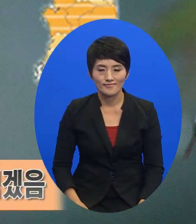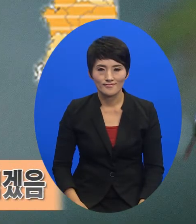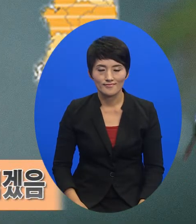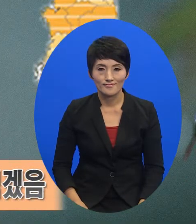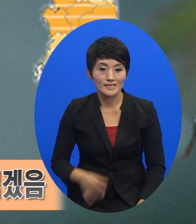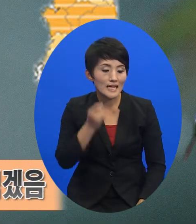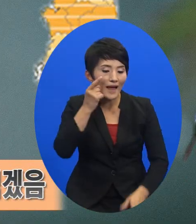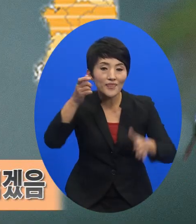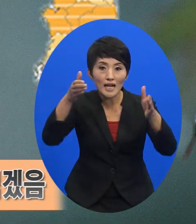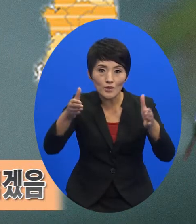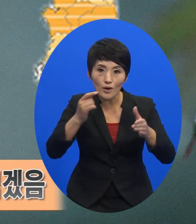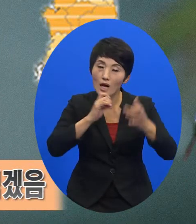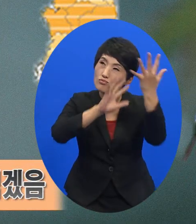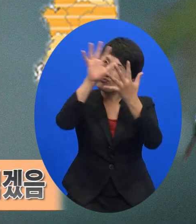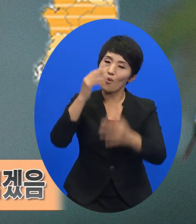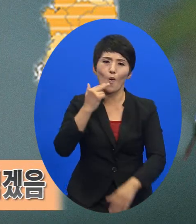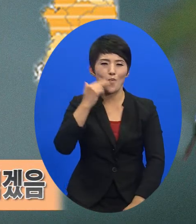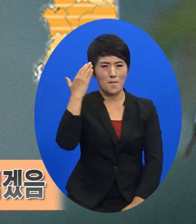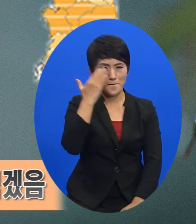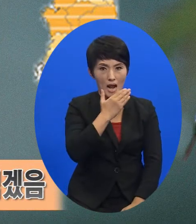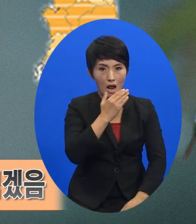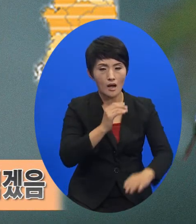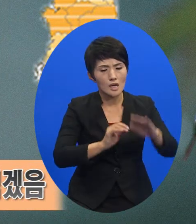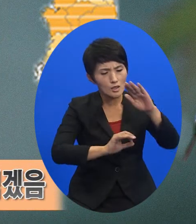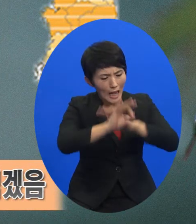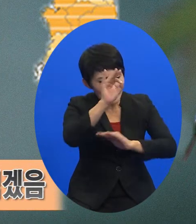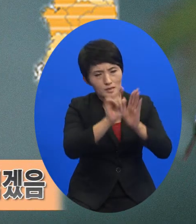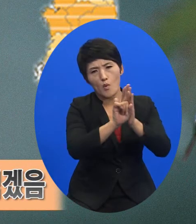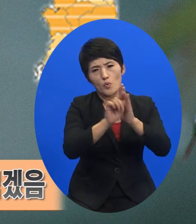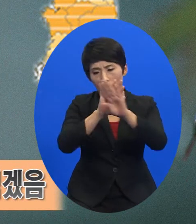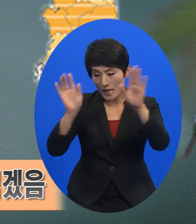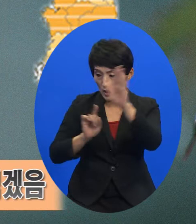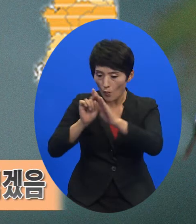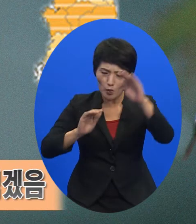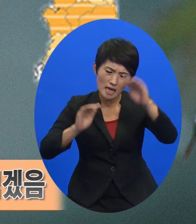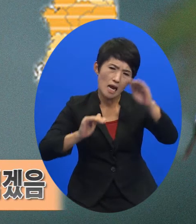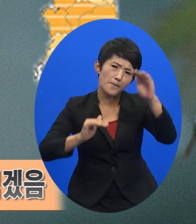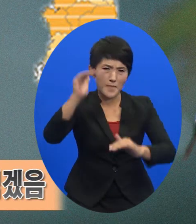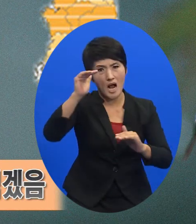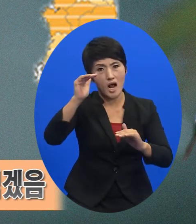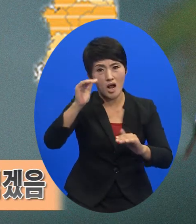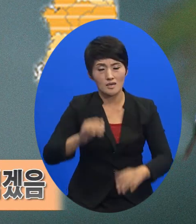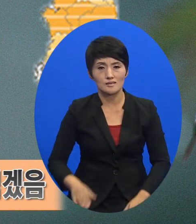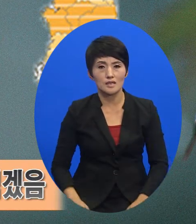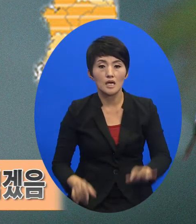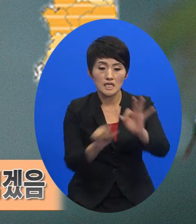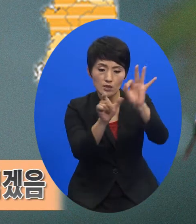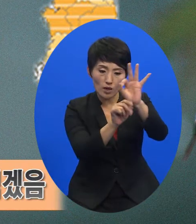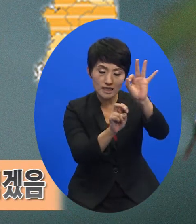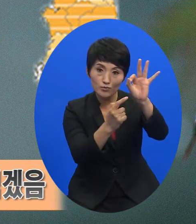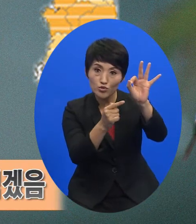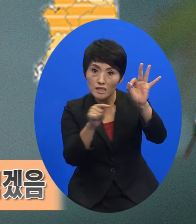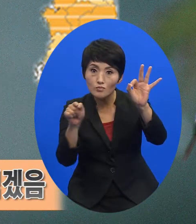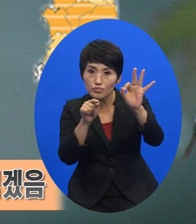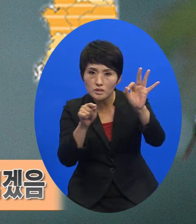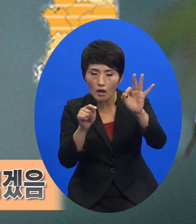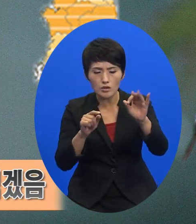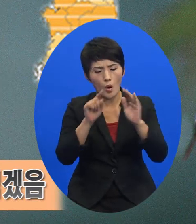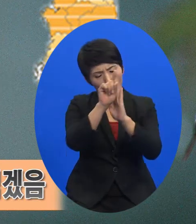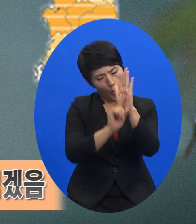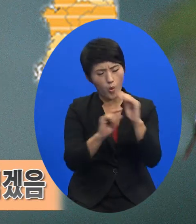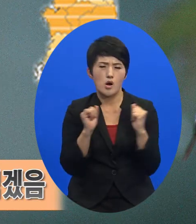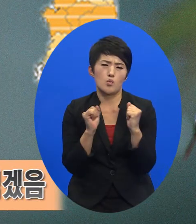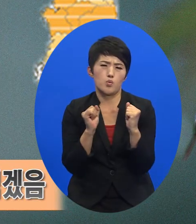이번 한달간은 맑은 날이 많고 이 교차가 크게 씁니다 우선 10월 20일부터 26일까지 는 쌀쌀한 날씨를 보일 때가